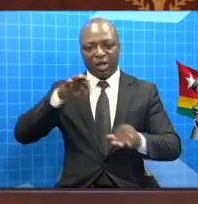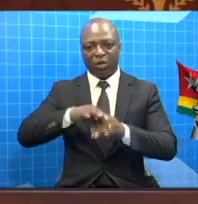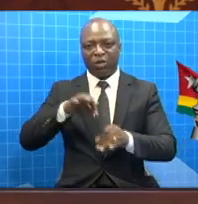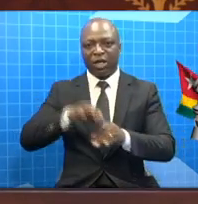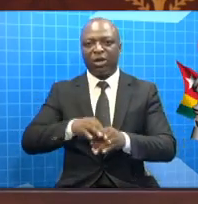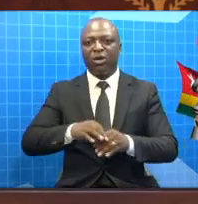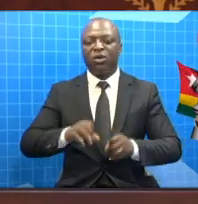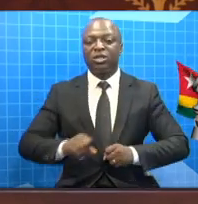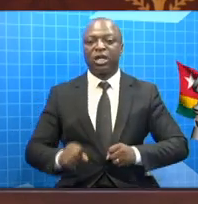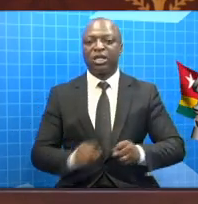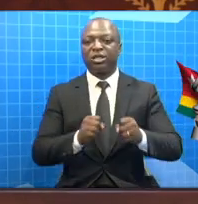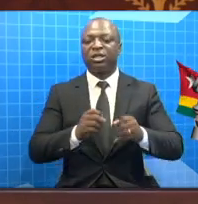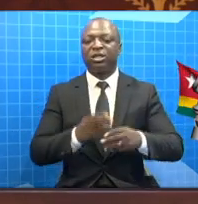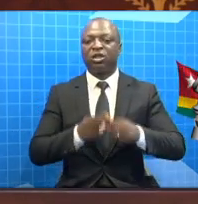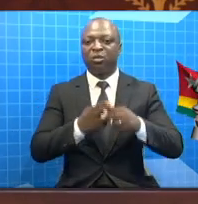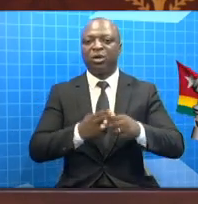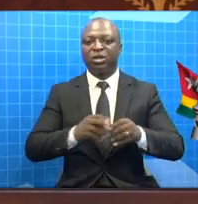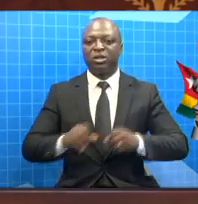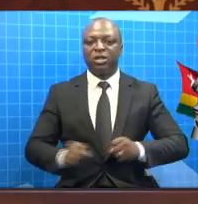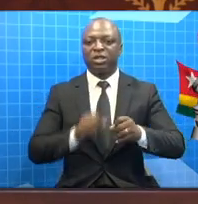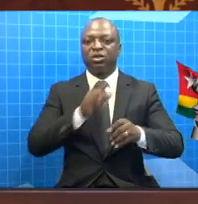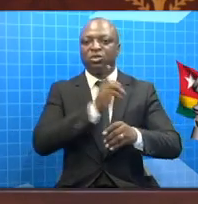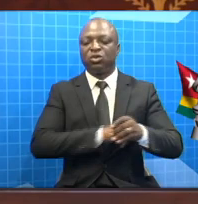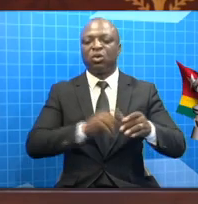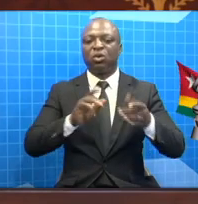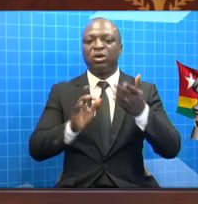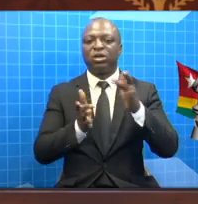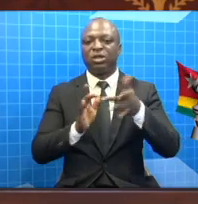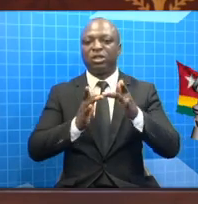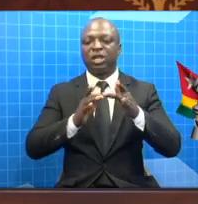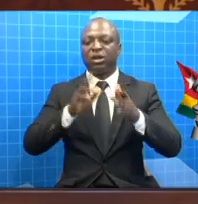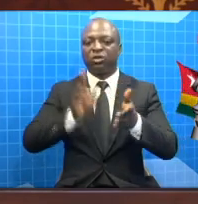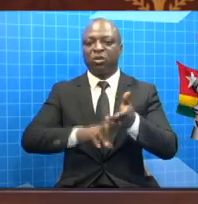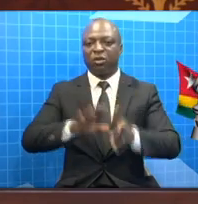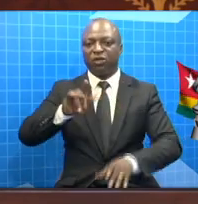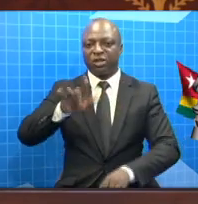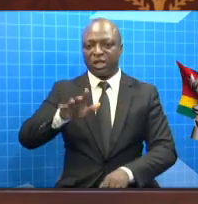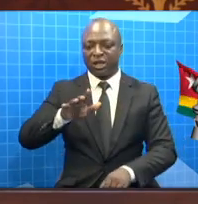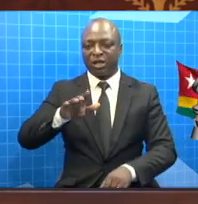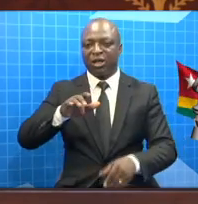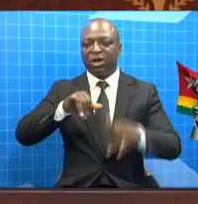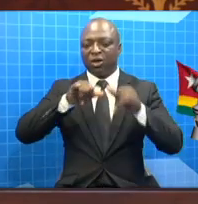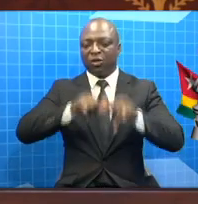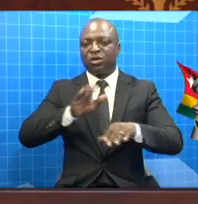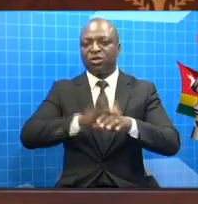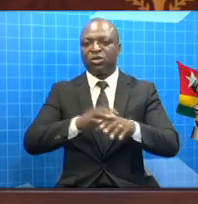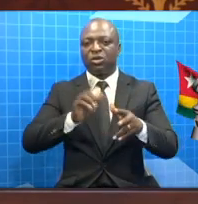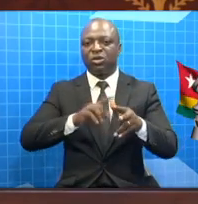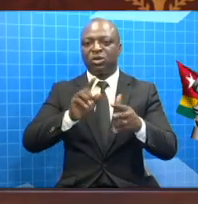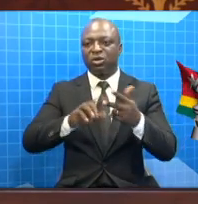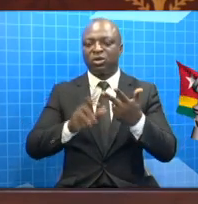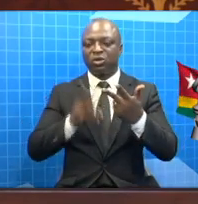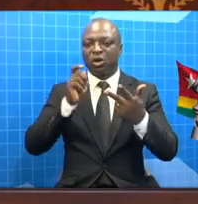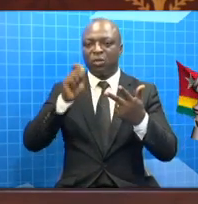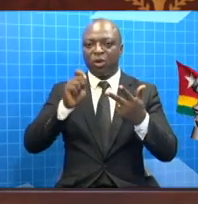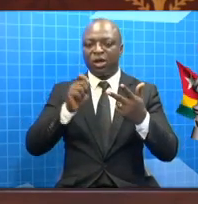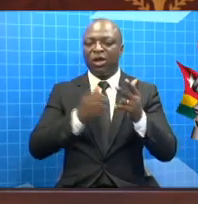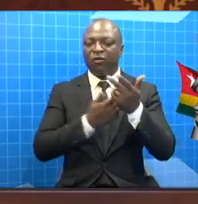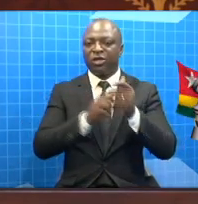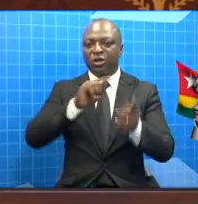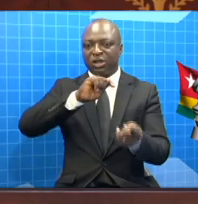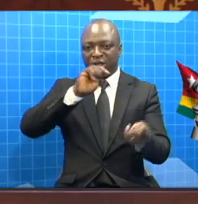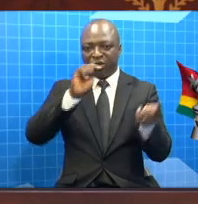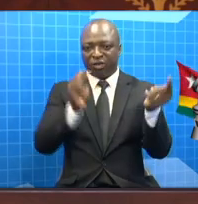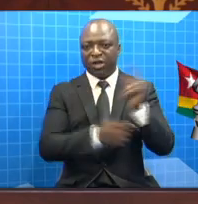dénommée Stratégie Togo Digital 2025, reposant sur trois axes et visant une